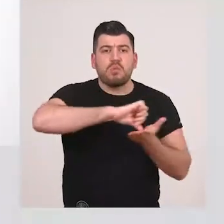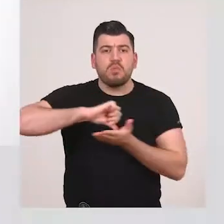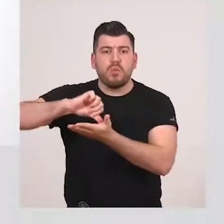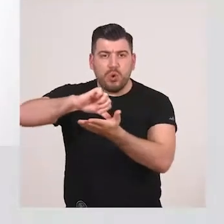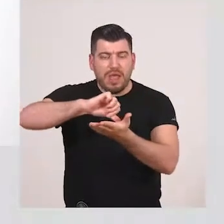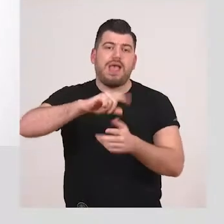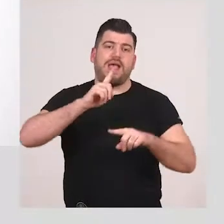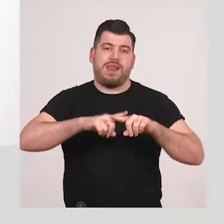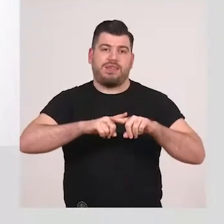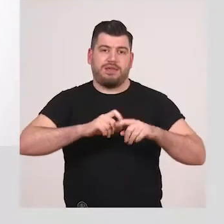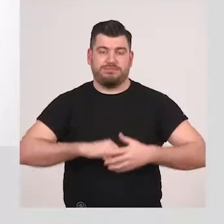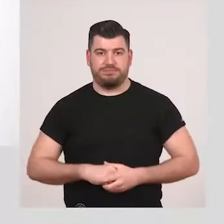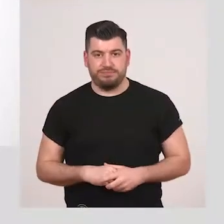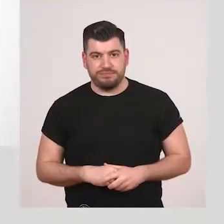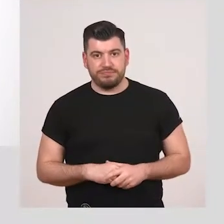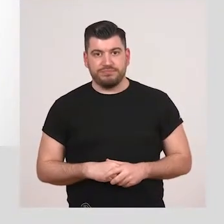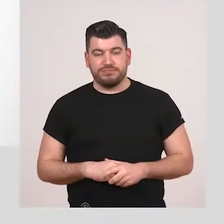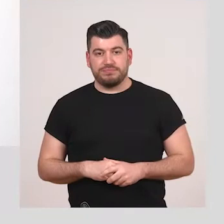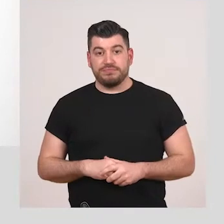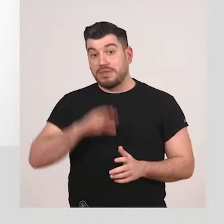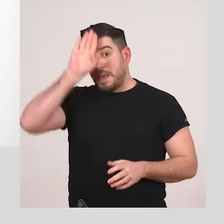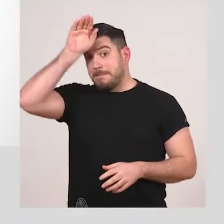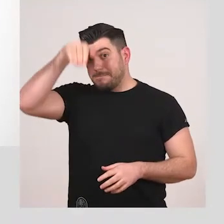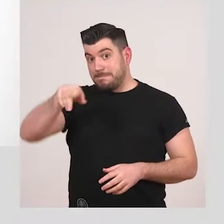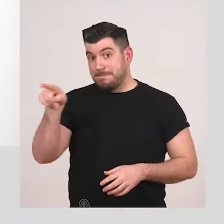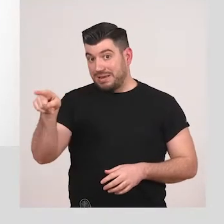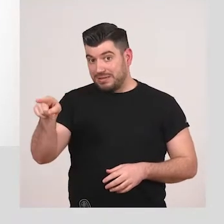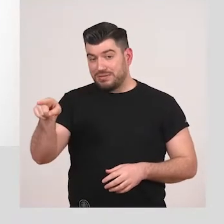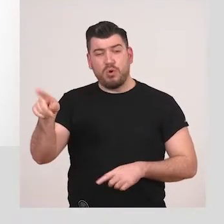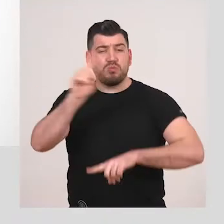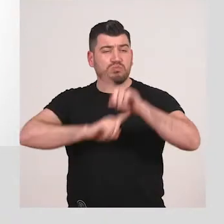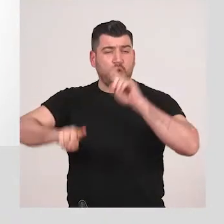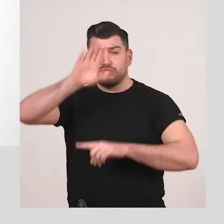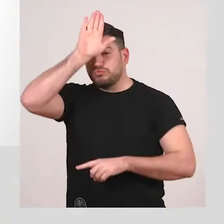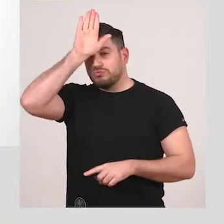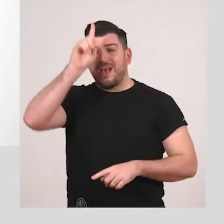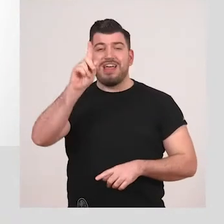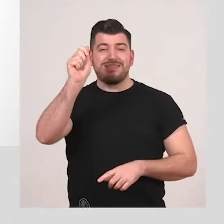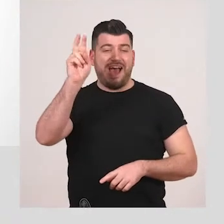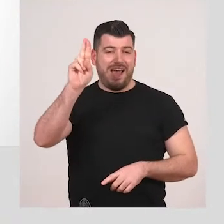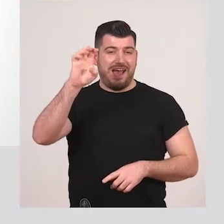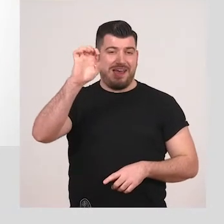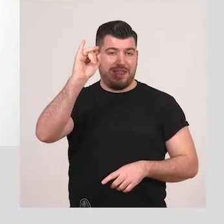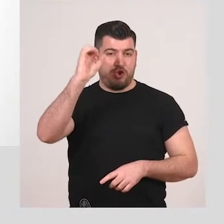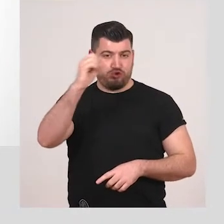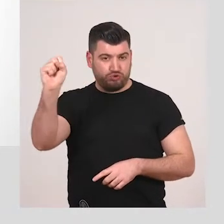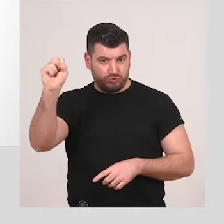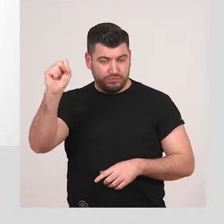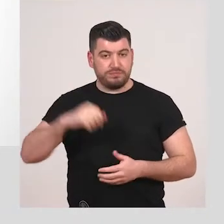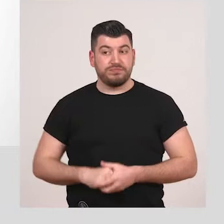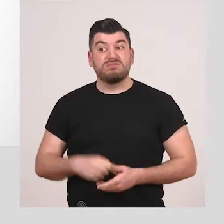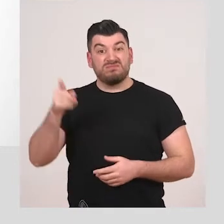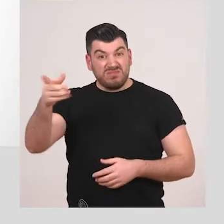κράτη. Οι Πέρσες, με βασιλιά τον Δαρίο, επιθυμούν